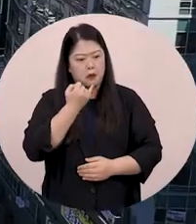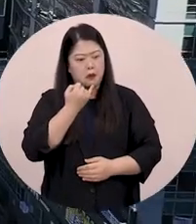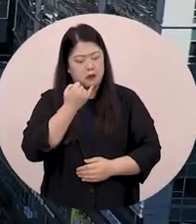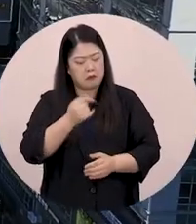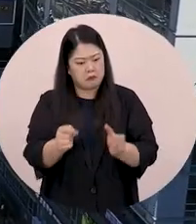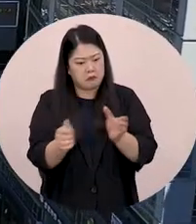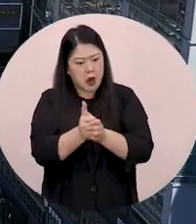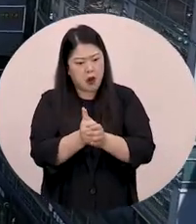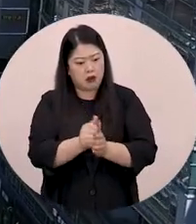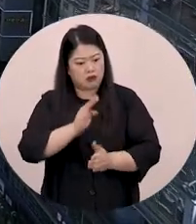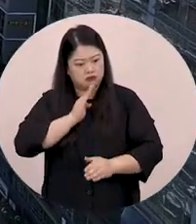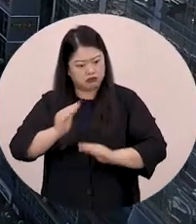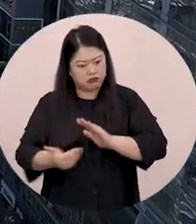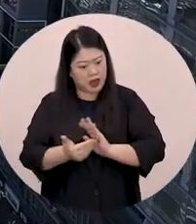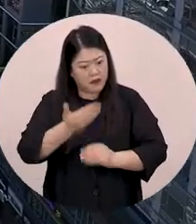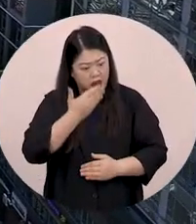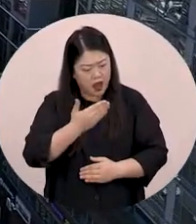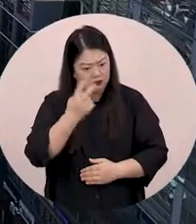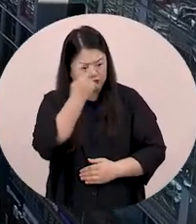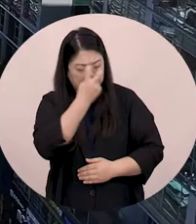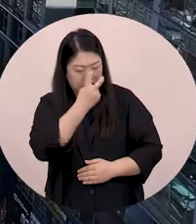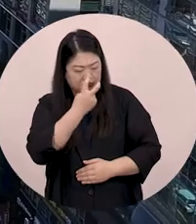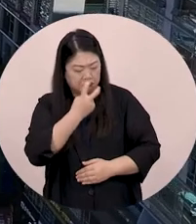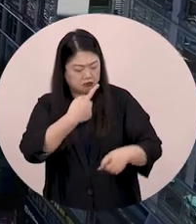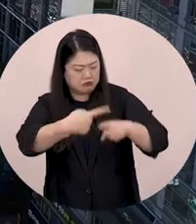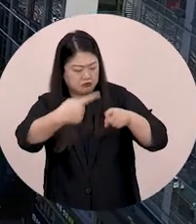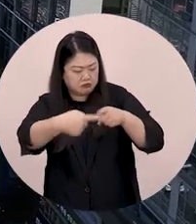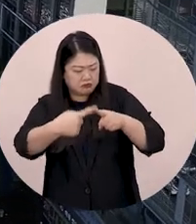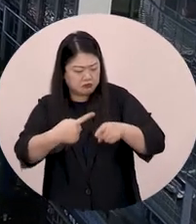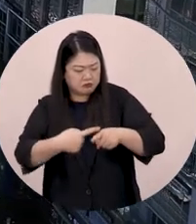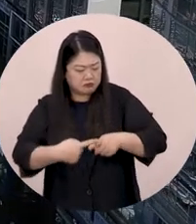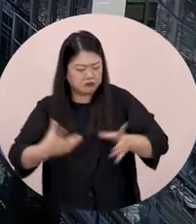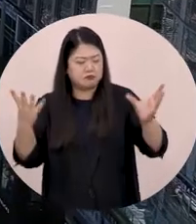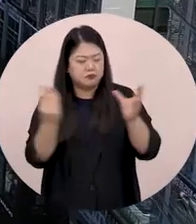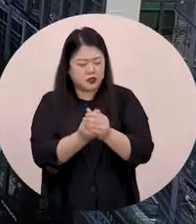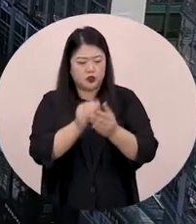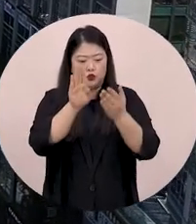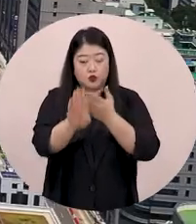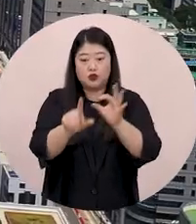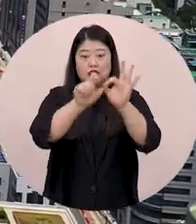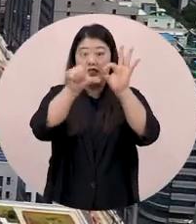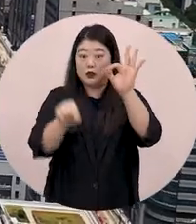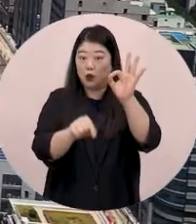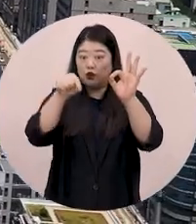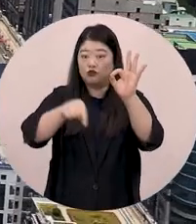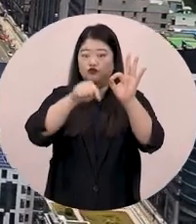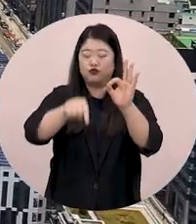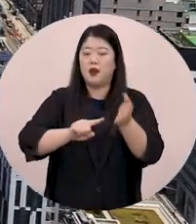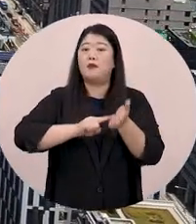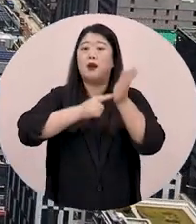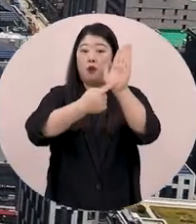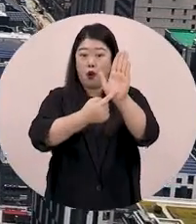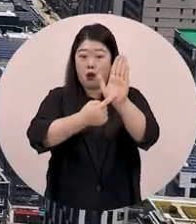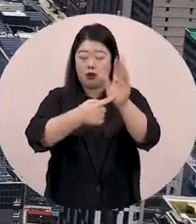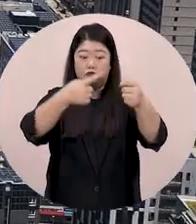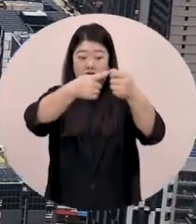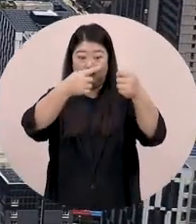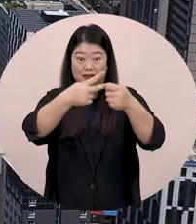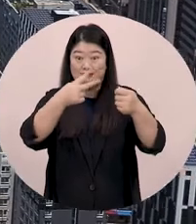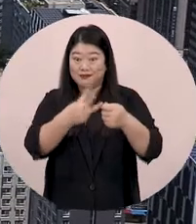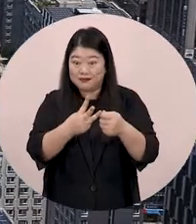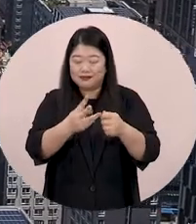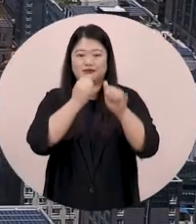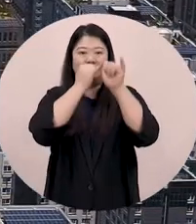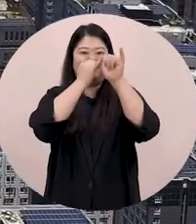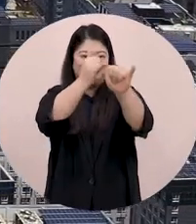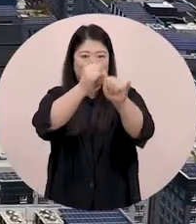창의성, 차별성, 실현 가능성 등을 검토한 후 심사위원회 최종 심사를 거쳐 10월 중 선정되며 심사 결과에